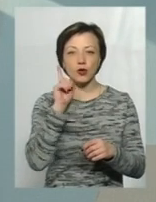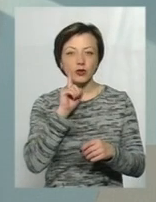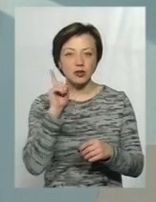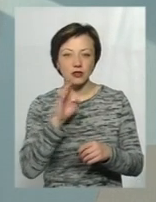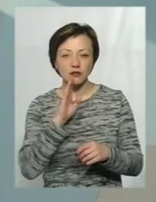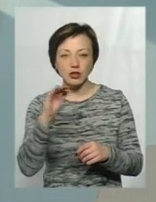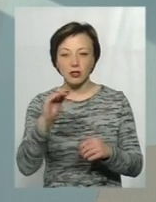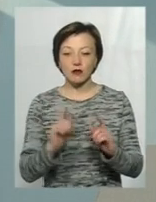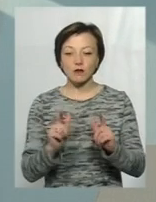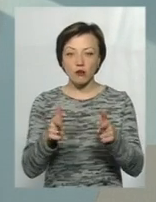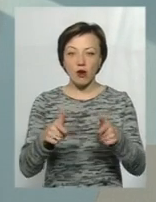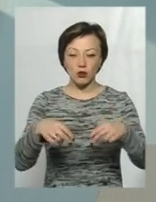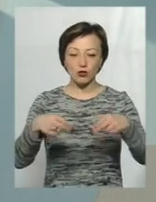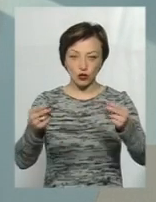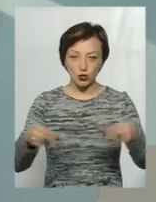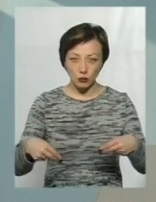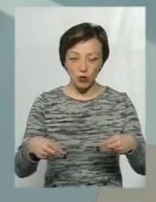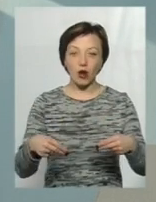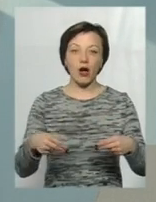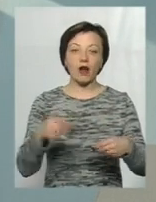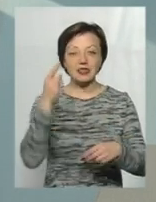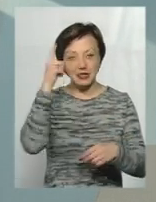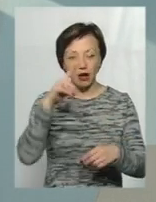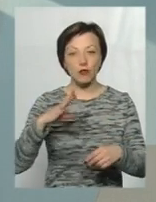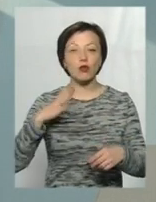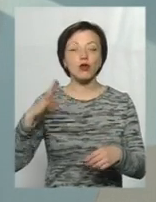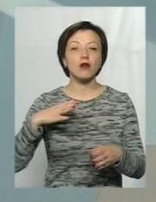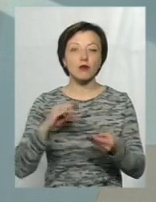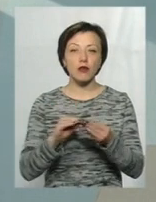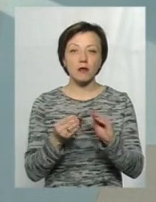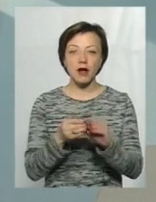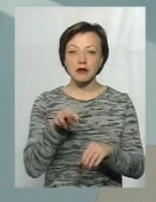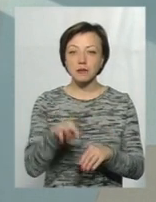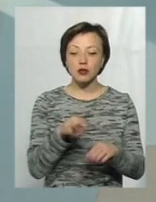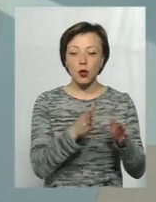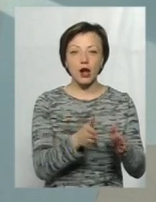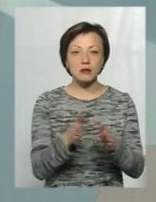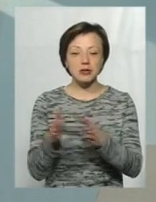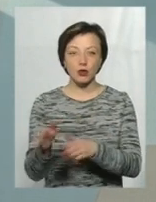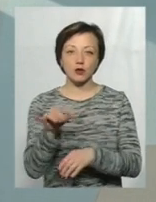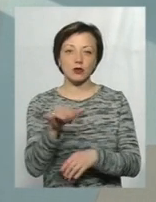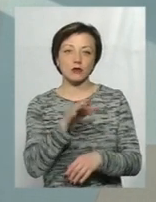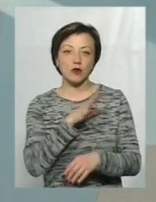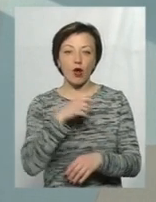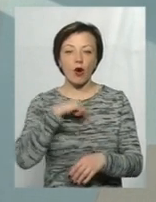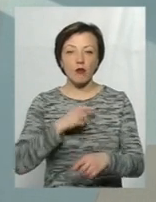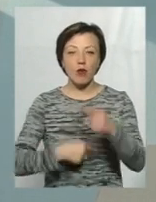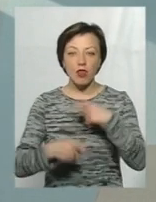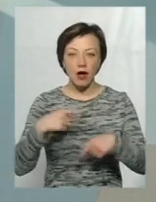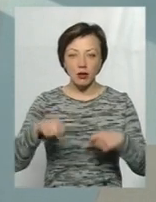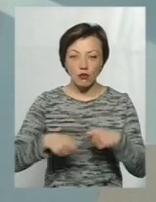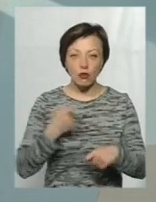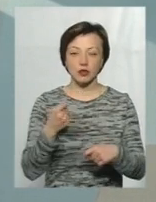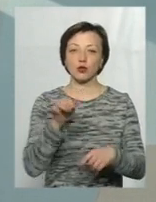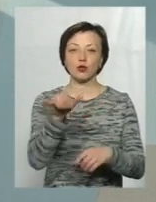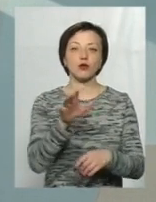там до шлюбу, якщо вони знають, що в них були проблеми з менструальним циклом, в них були якісь гормональні розлади, в